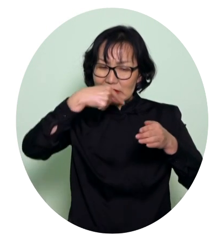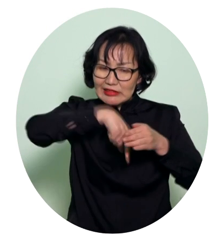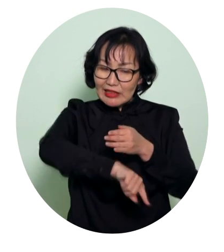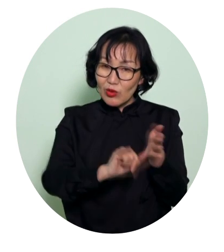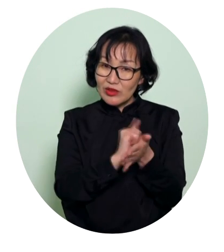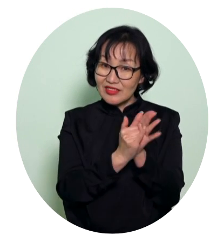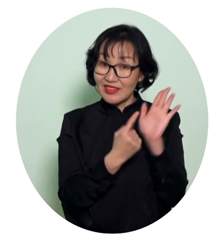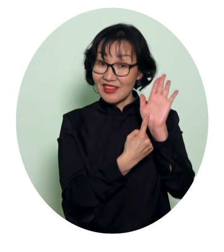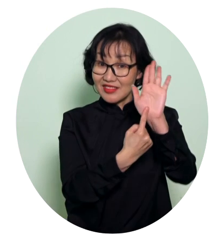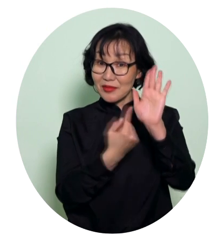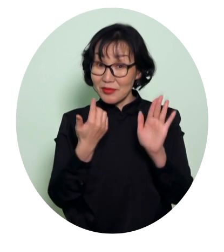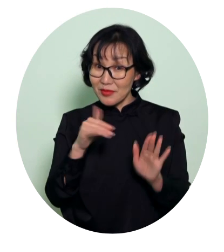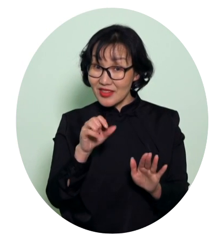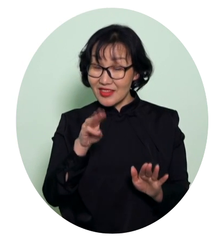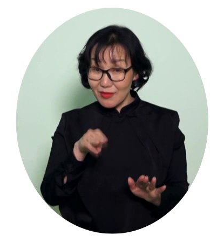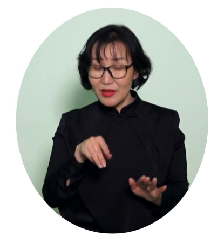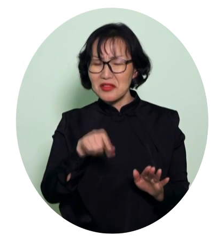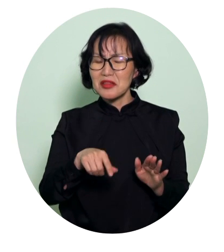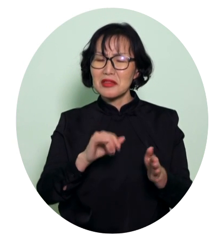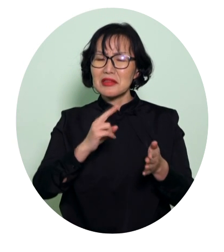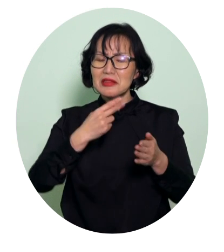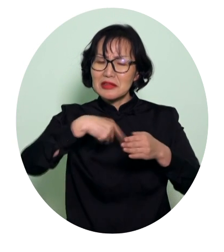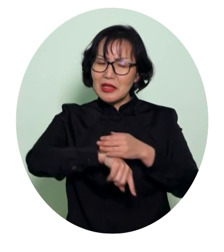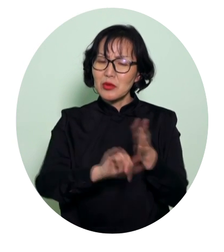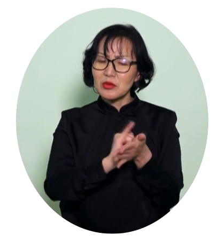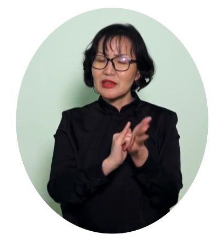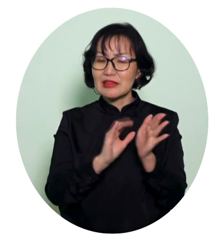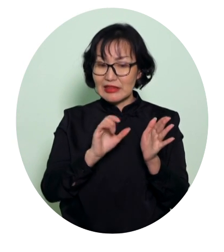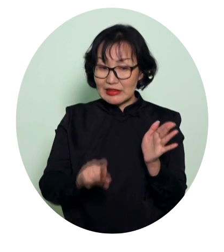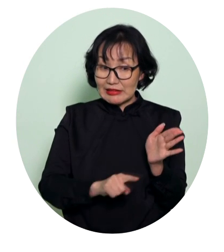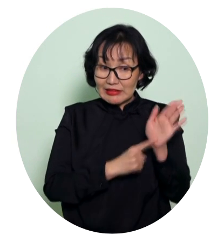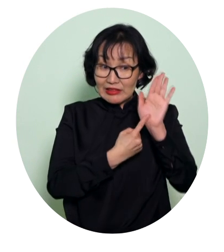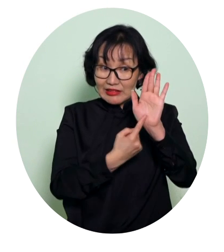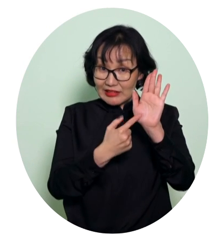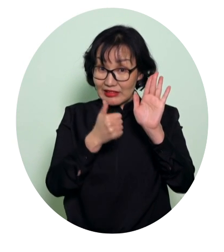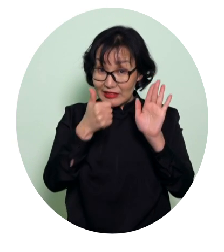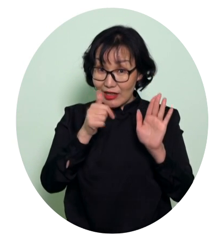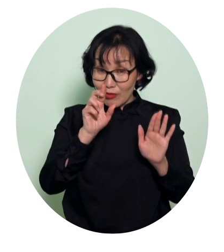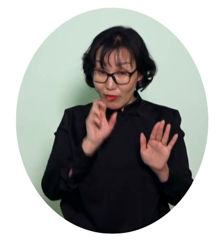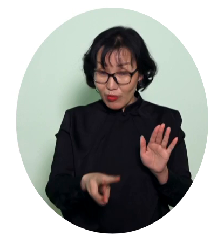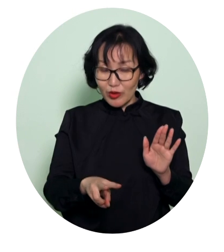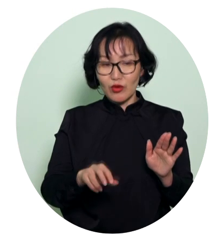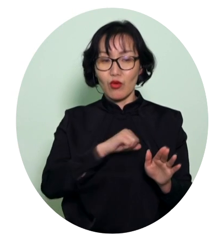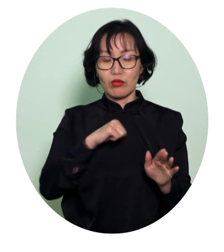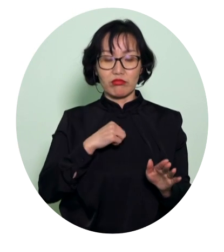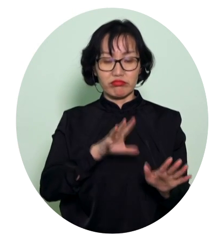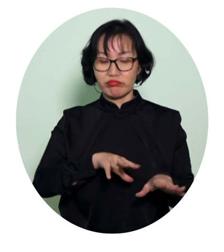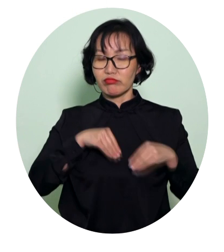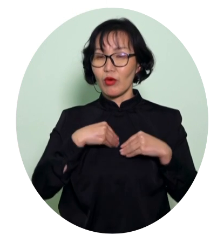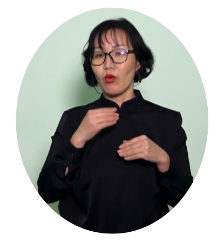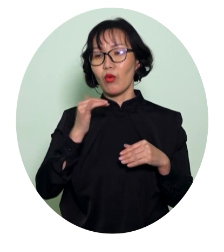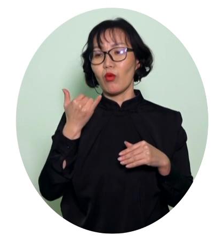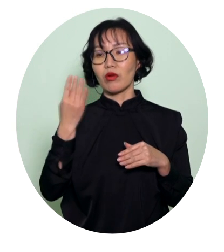санааг илэрхийлсэн байдаг. 70 утга санааг илэрхийлсэн үгсийг сайн ойлгож авах юм бол уран уншихад хэрэгтэй